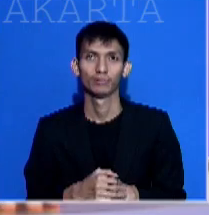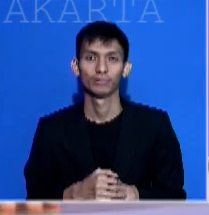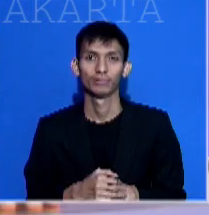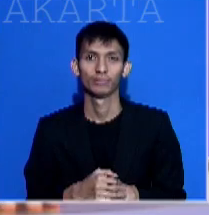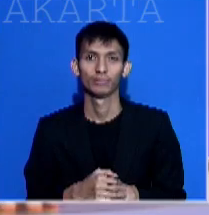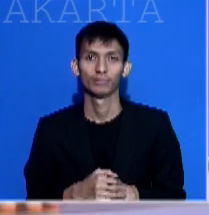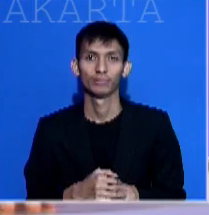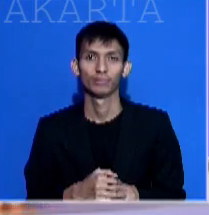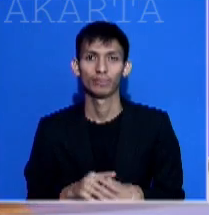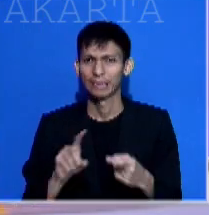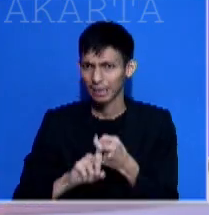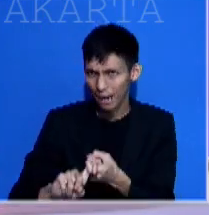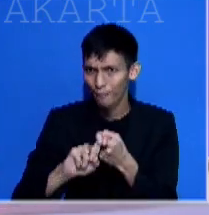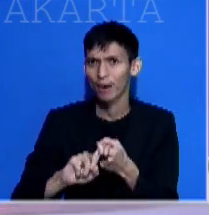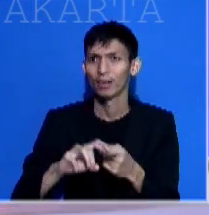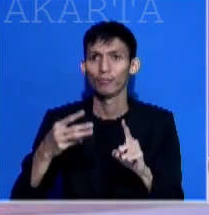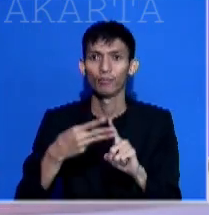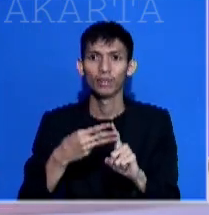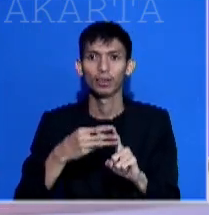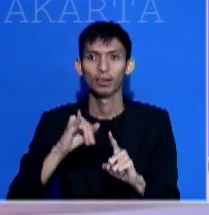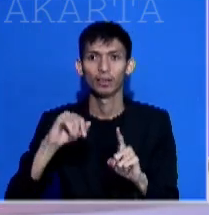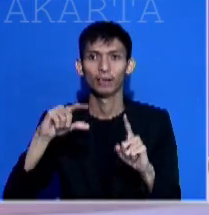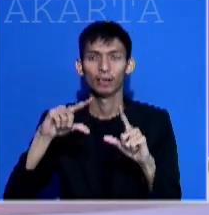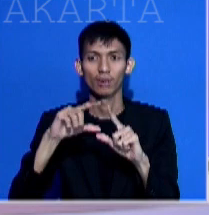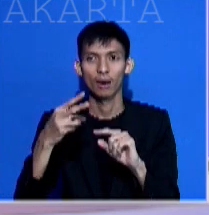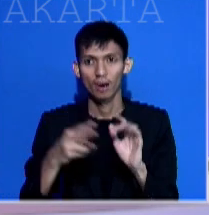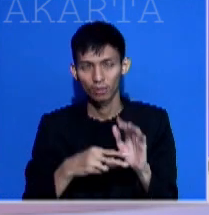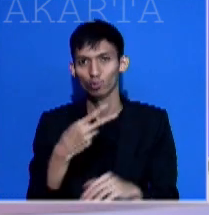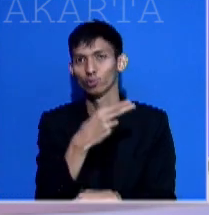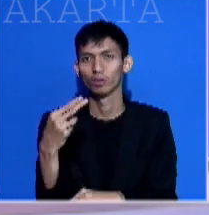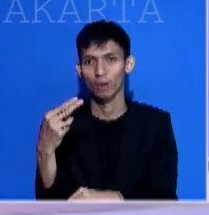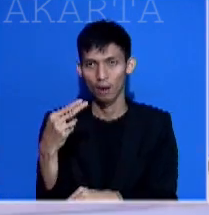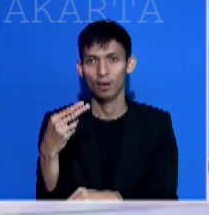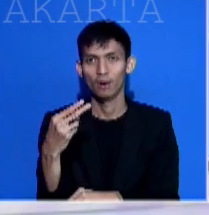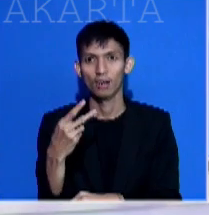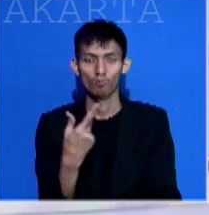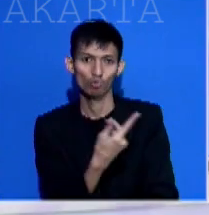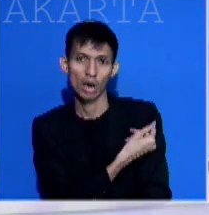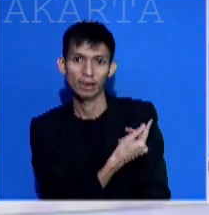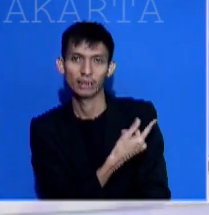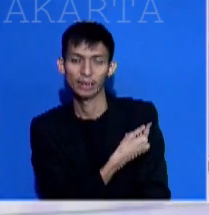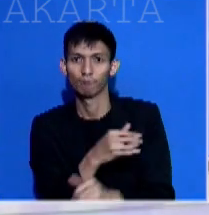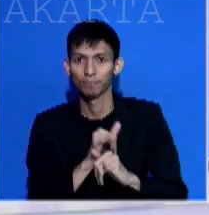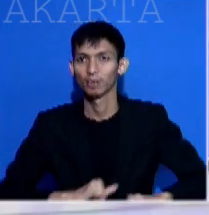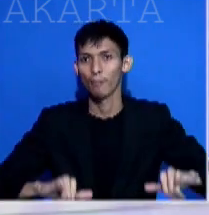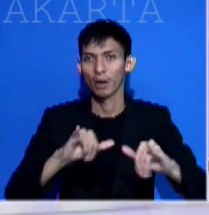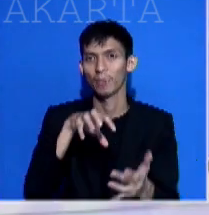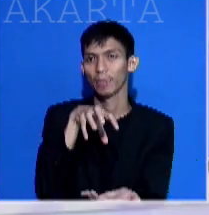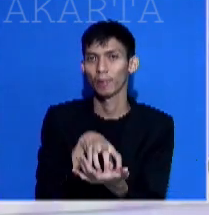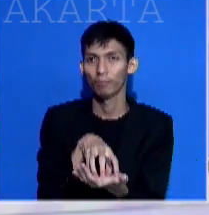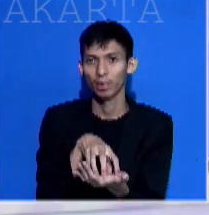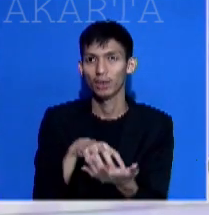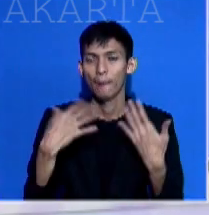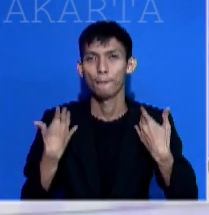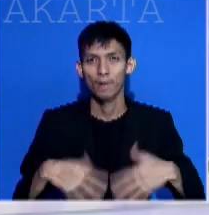Ikatan Bidan Indonesia Daerah Istimewa Yogyakarta melaksanakan kegiatan pelayakan imunisasi serentak di ratusan tempat praktik bidan mandiri di wilayah